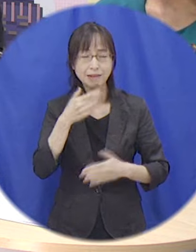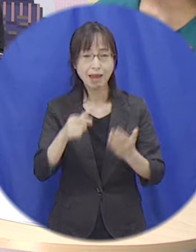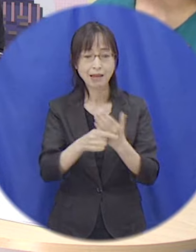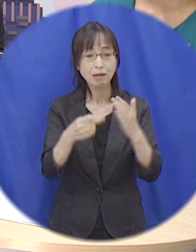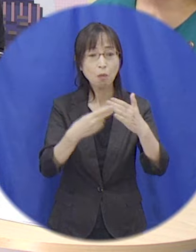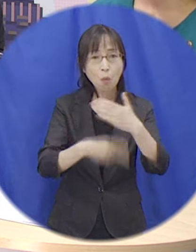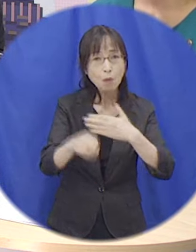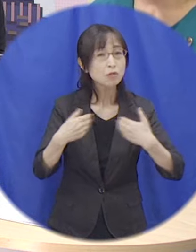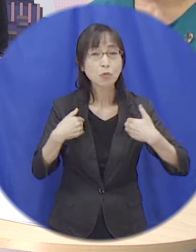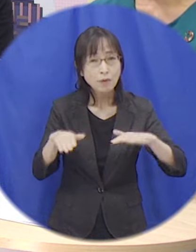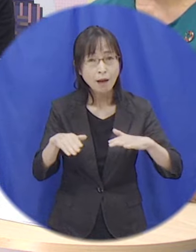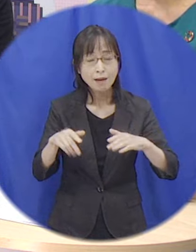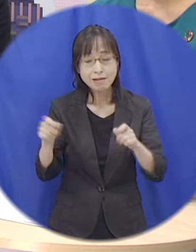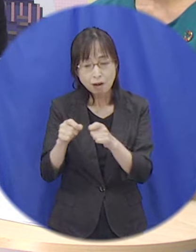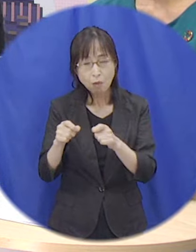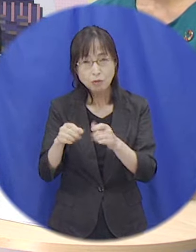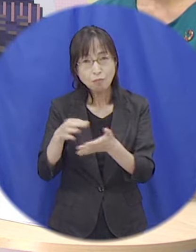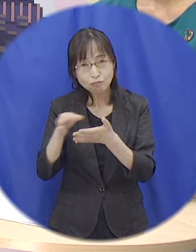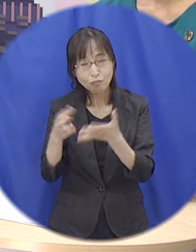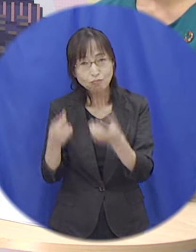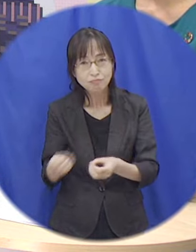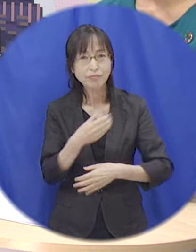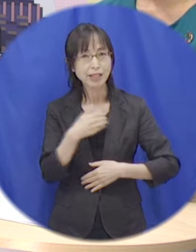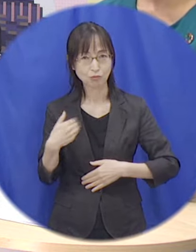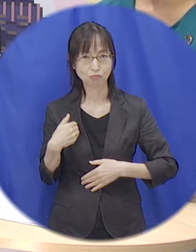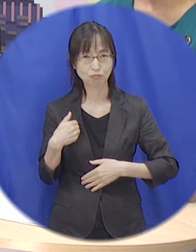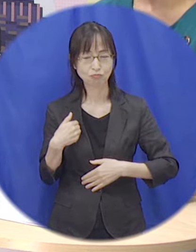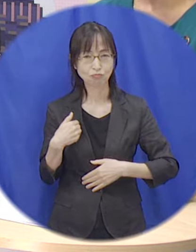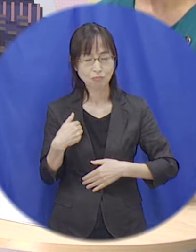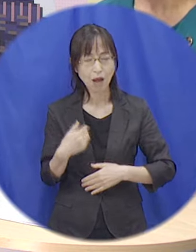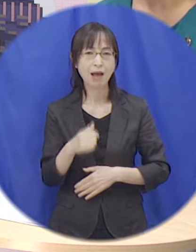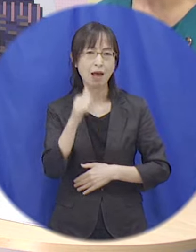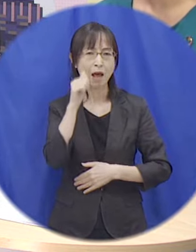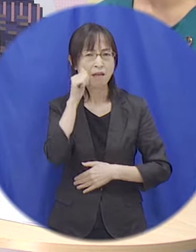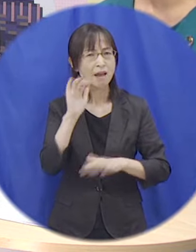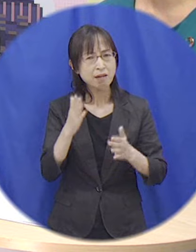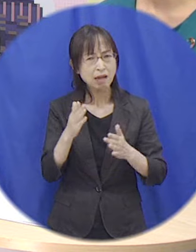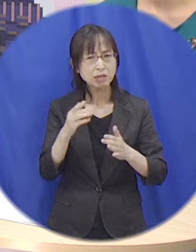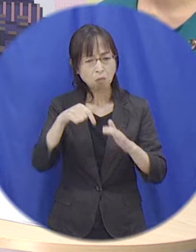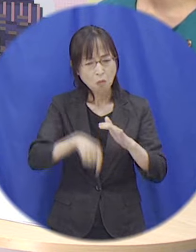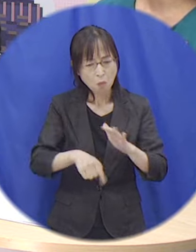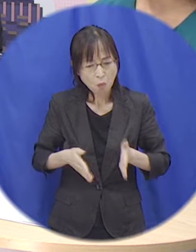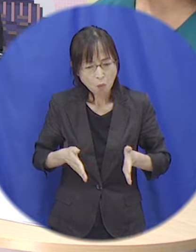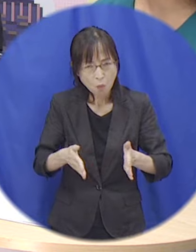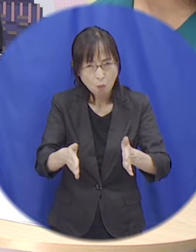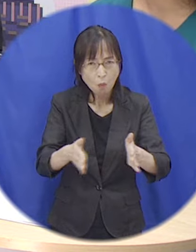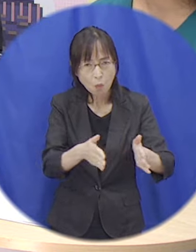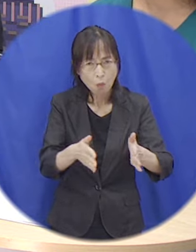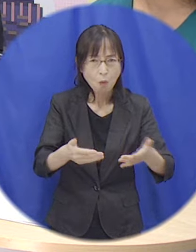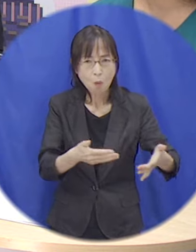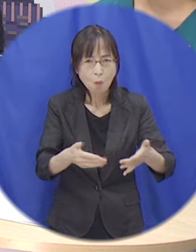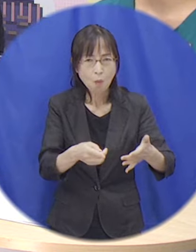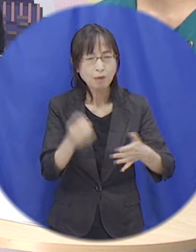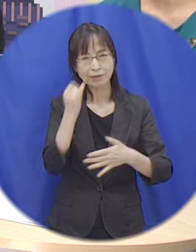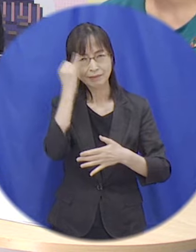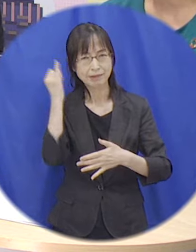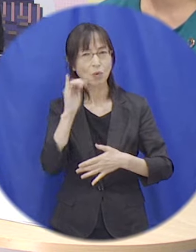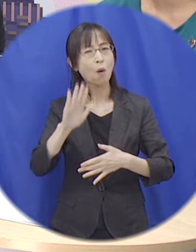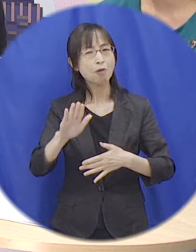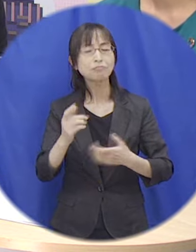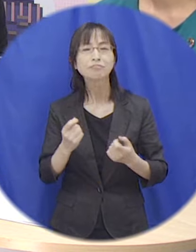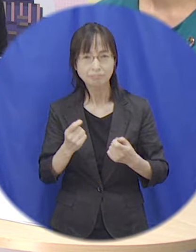と足りてしまったり、またこの池袋駅慣れないとね、この駅通路内でどうしても迷ったりしてしまう印象はあります